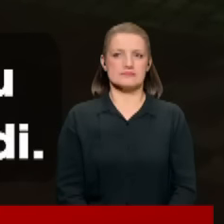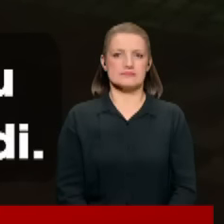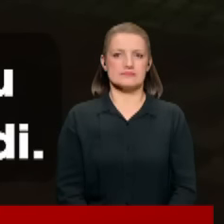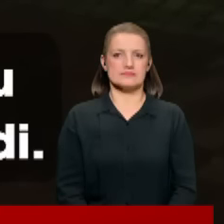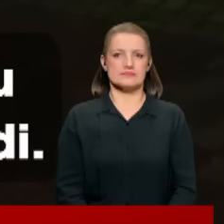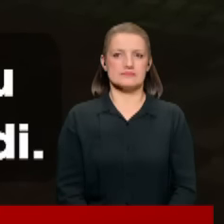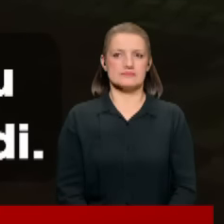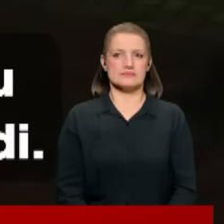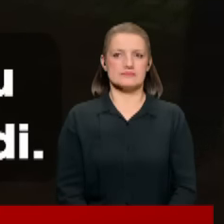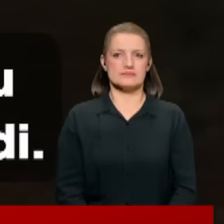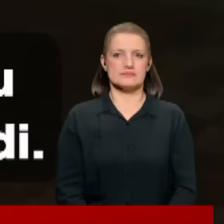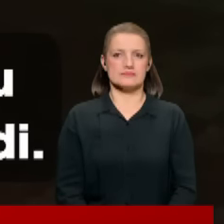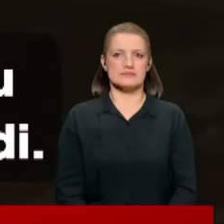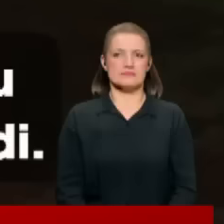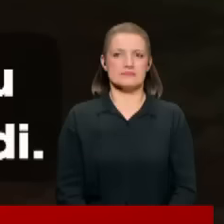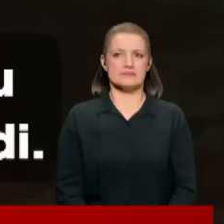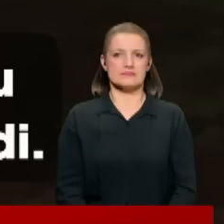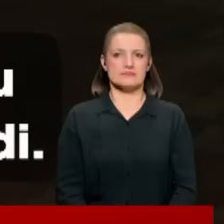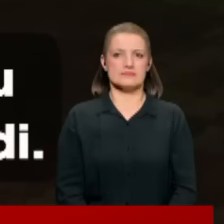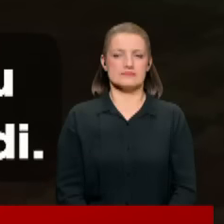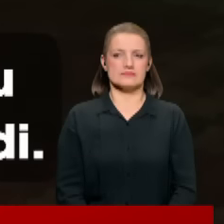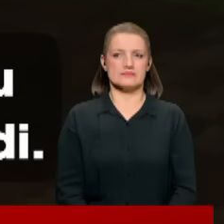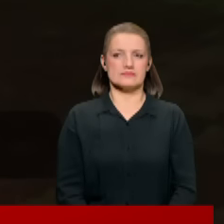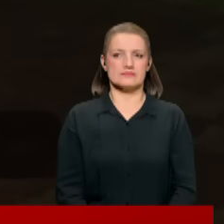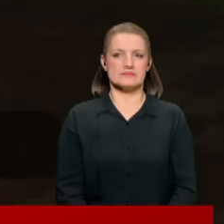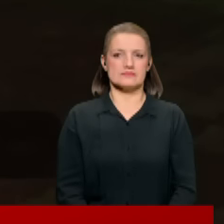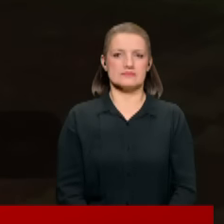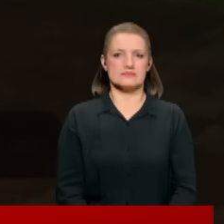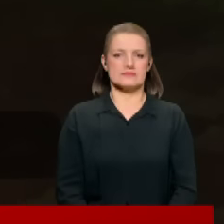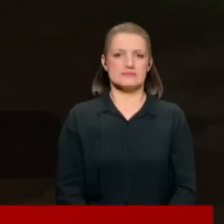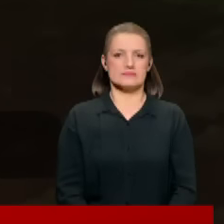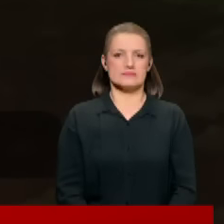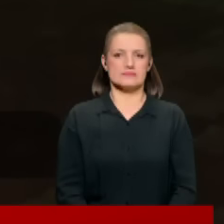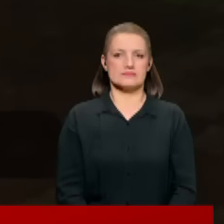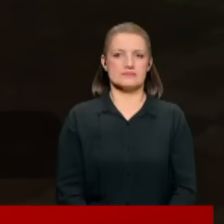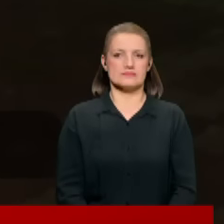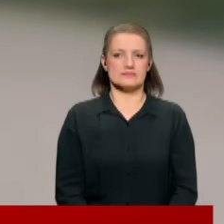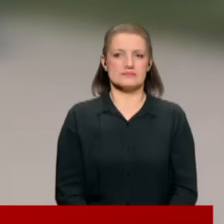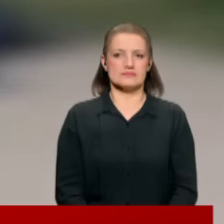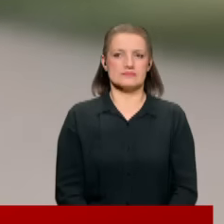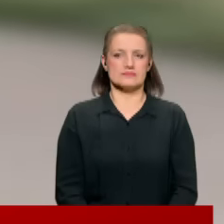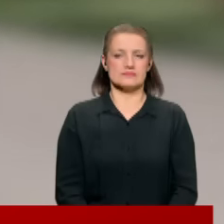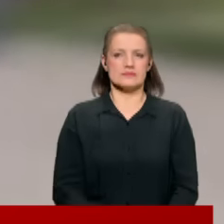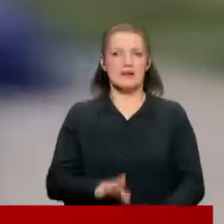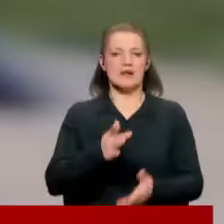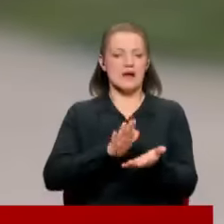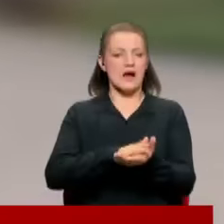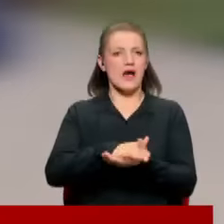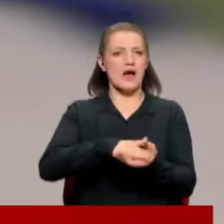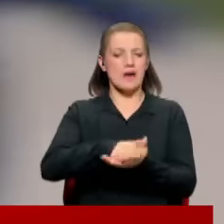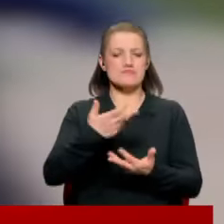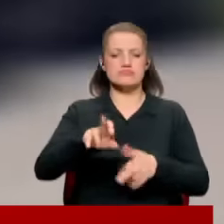Biz suçlu durumda kaldık. Benim toplantım var, gidiyorum dedi. Bizi sekreterine yönlendirdi. Yalın ayak ve